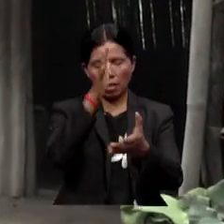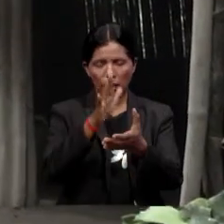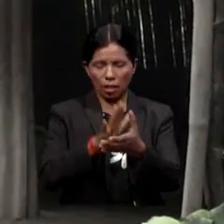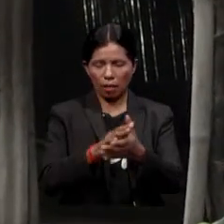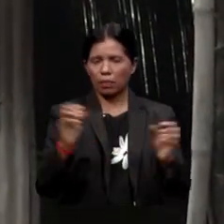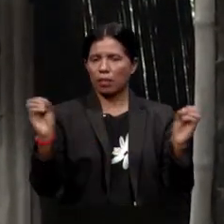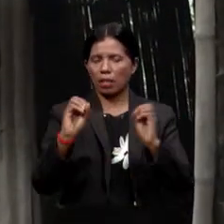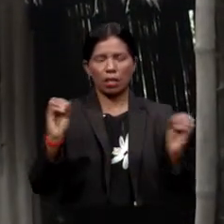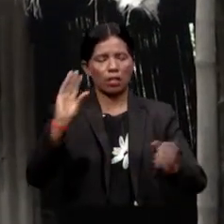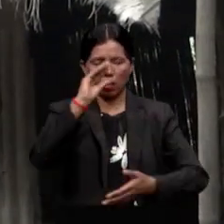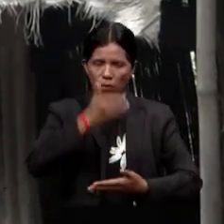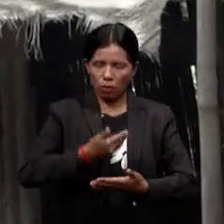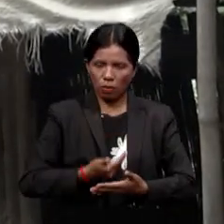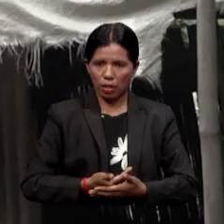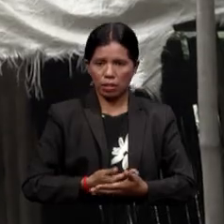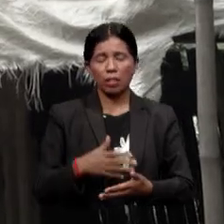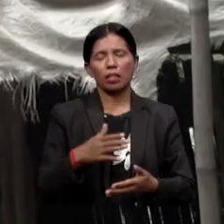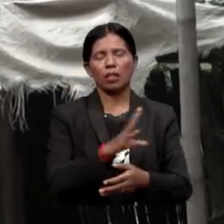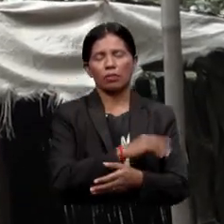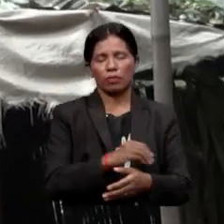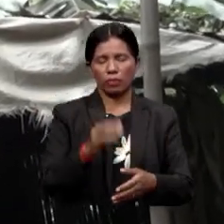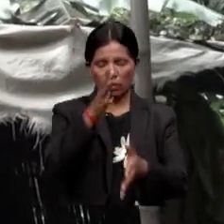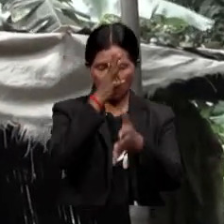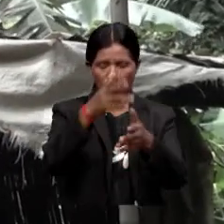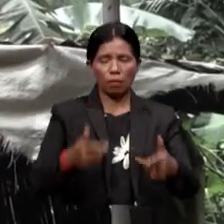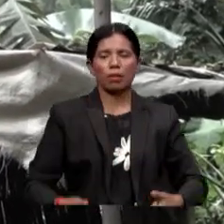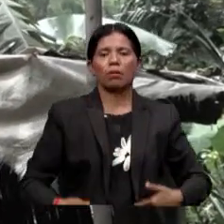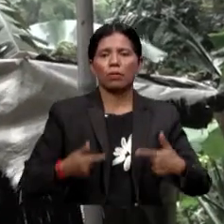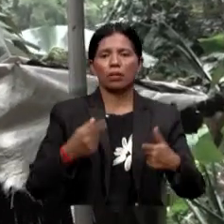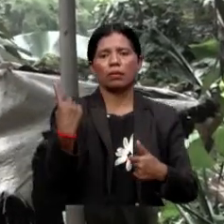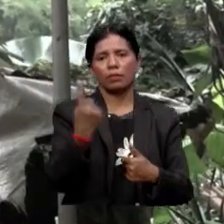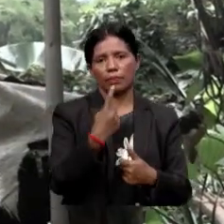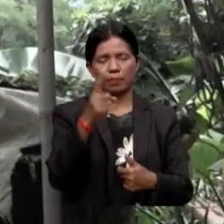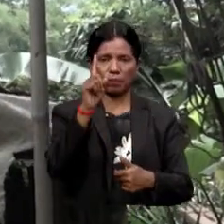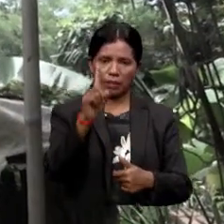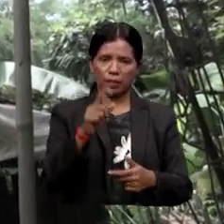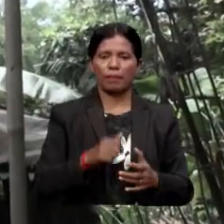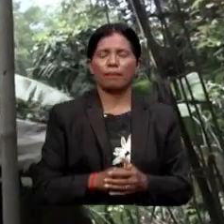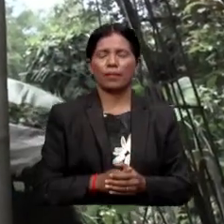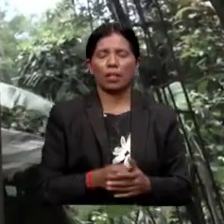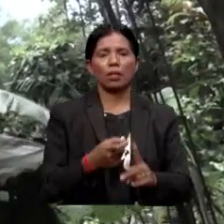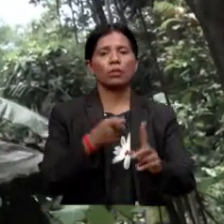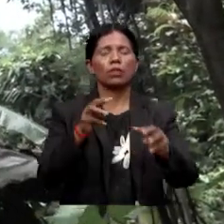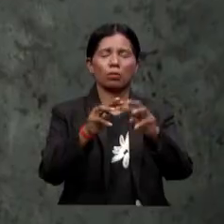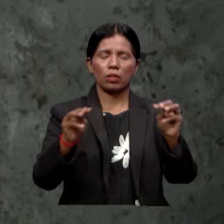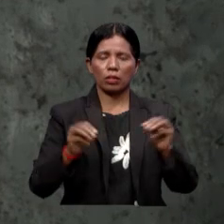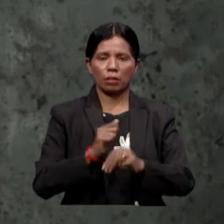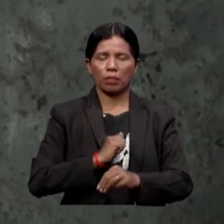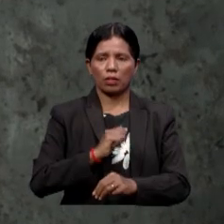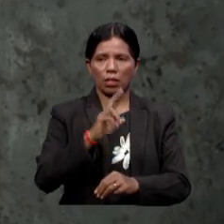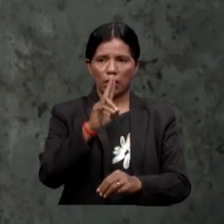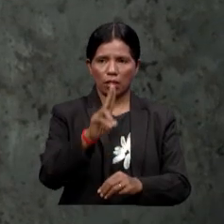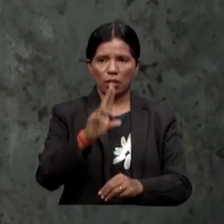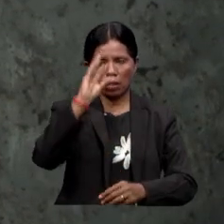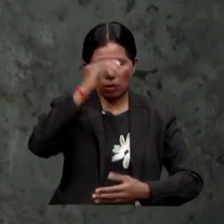tu agora. Avô Mateus Moris Mesak Deit. Avô Mateus origem husi município Aileu.